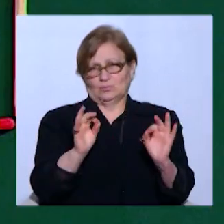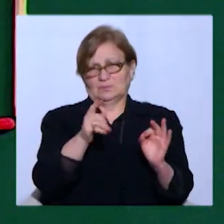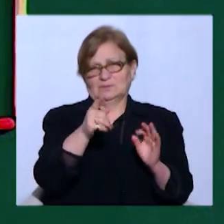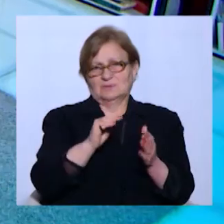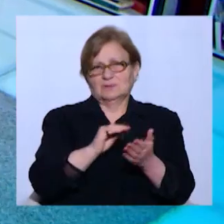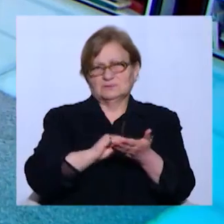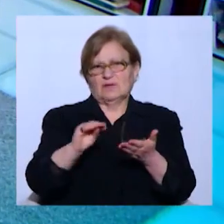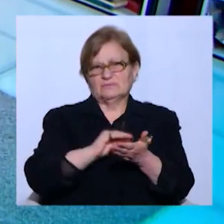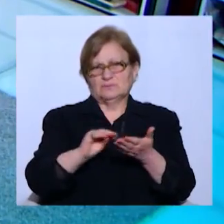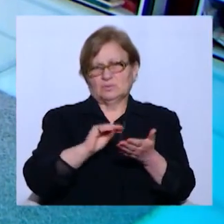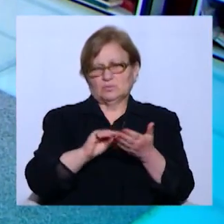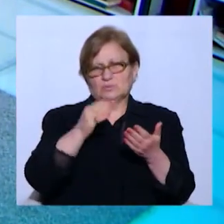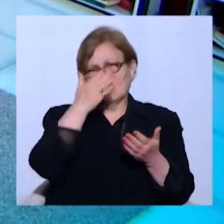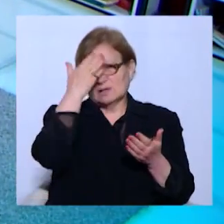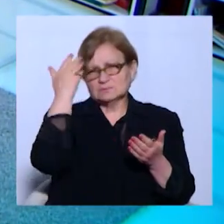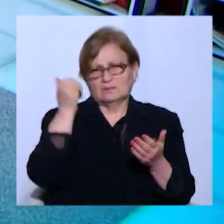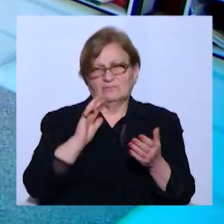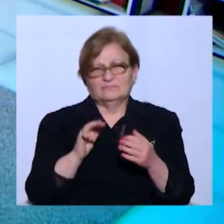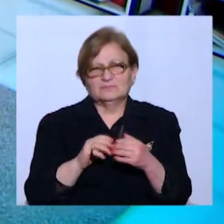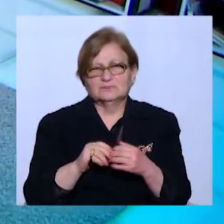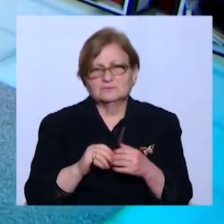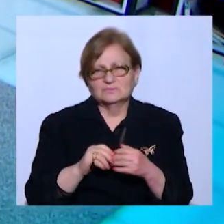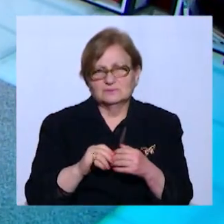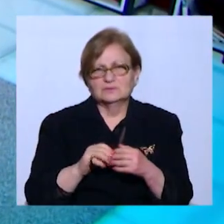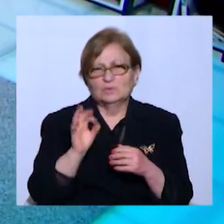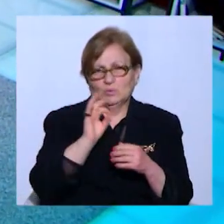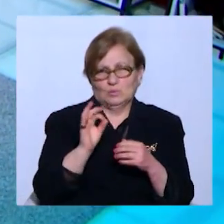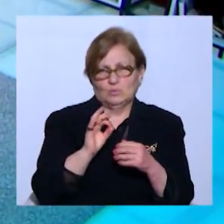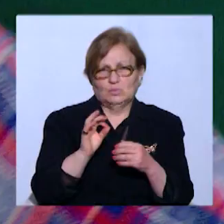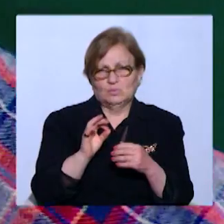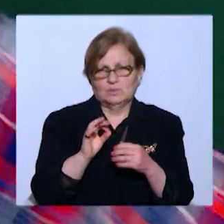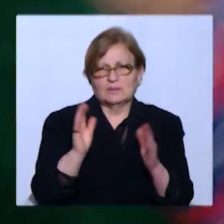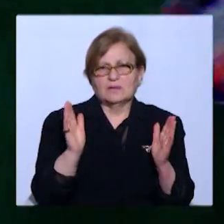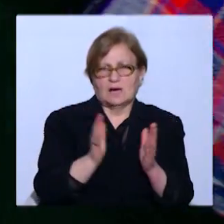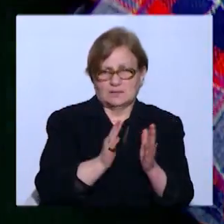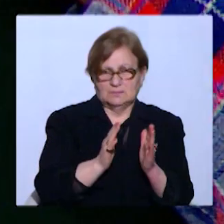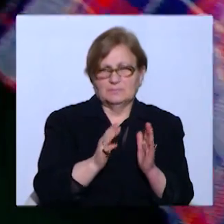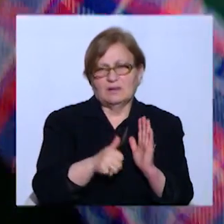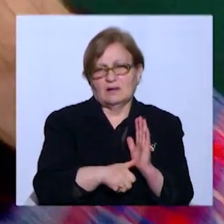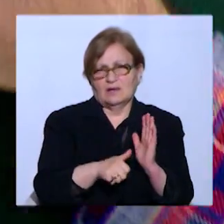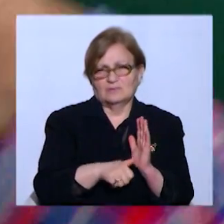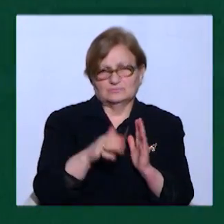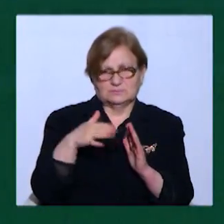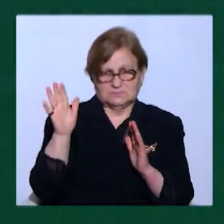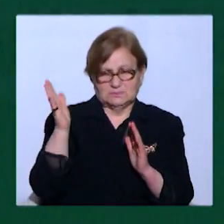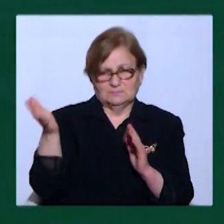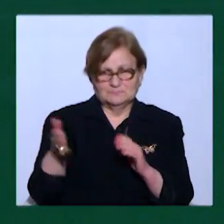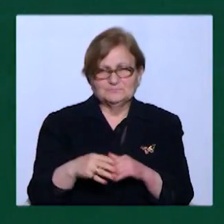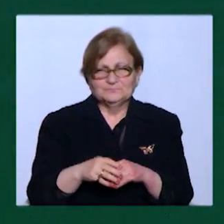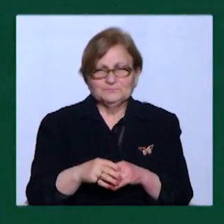ჩავწერ, ვარ დაგვავიწყდეს. აი აქ დავწერ, ნული ნაკლებია